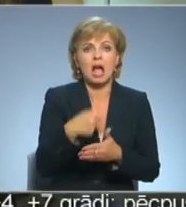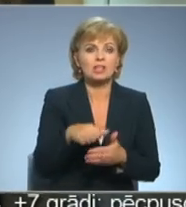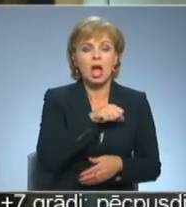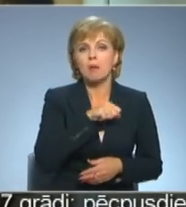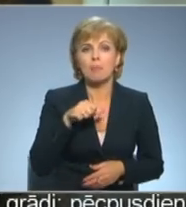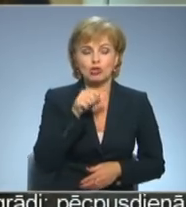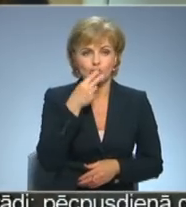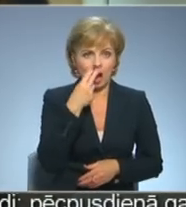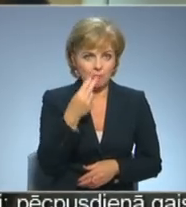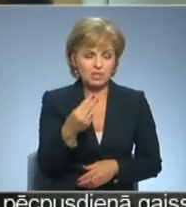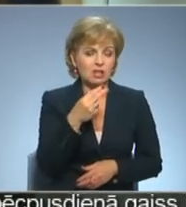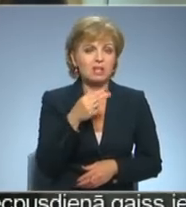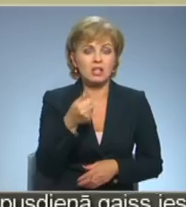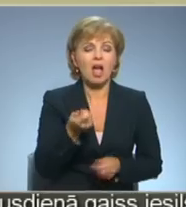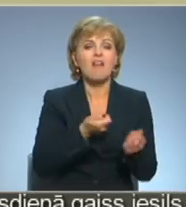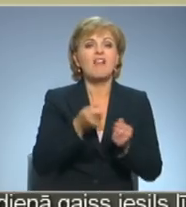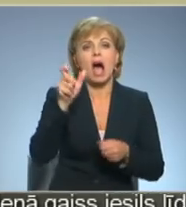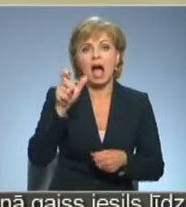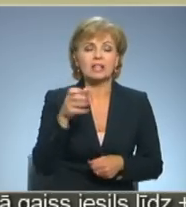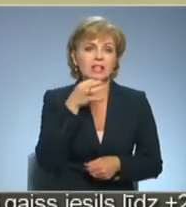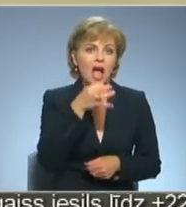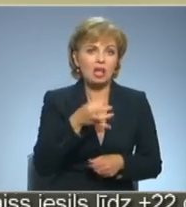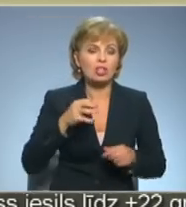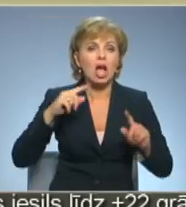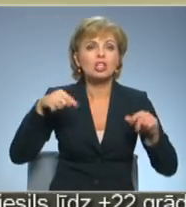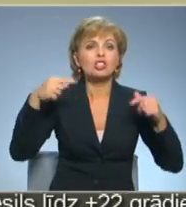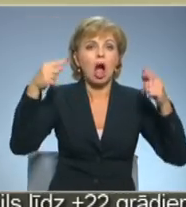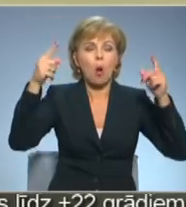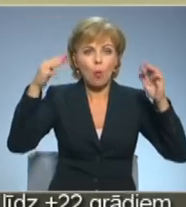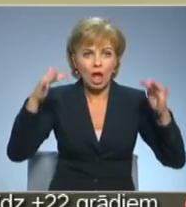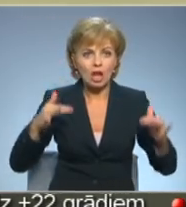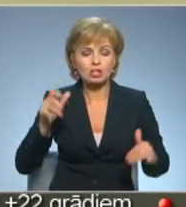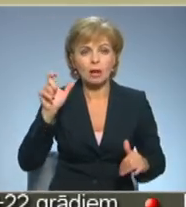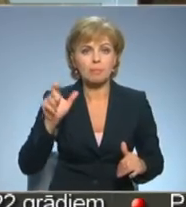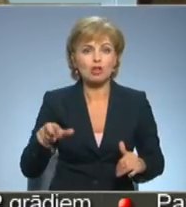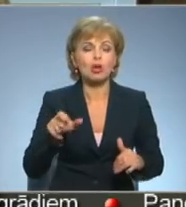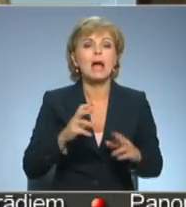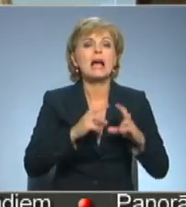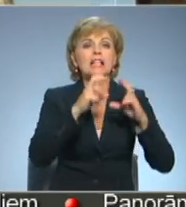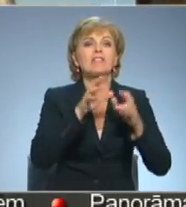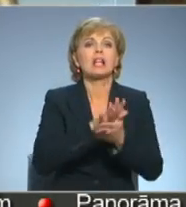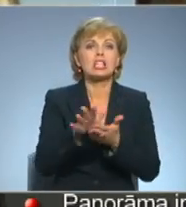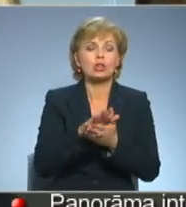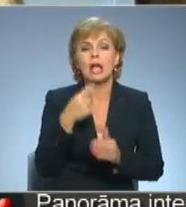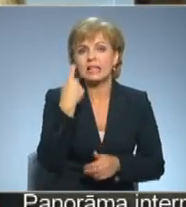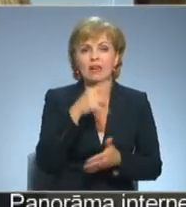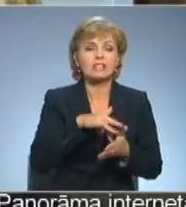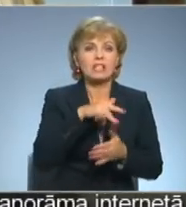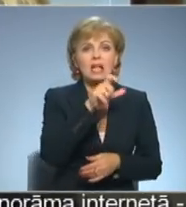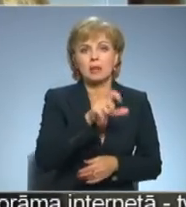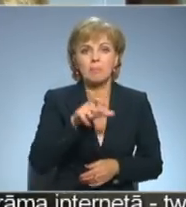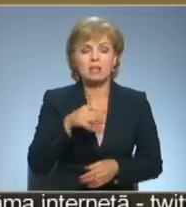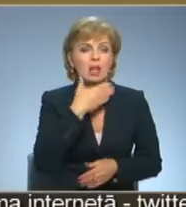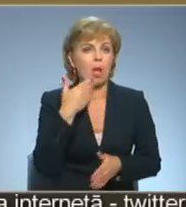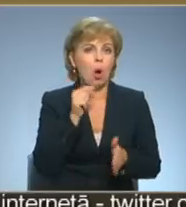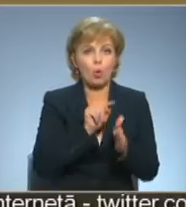apskatīt nevaram. Centra vadītājs stāsta, ka žalūzija bija jānolaiž pašiem liftu lietotājiem. Neviens no centra personāla to nav